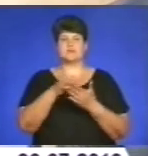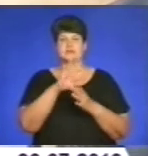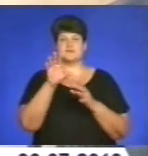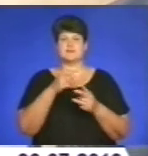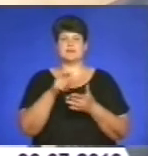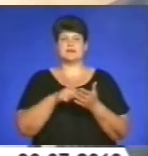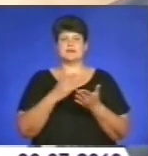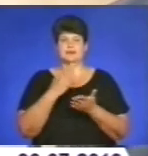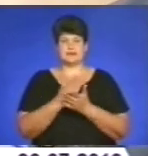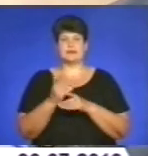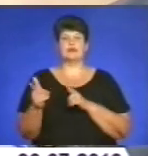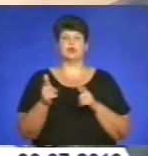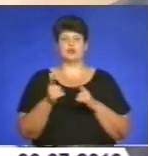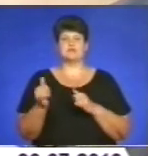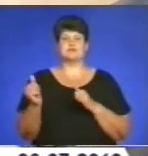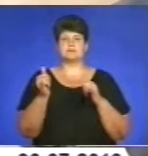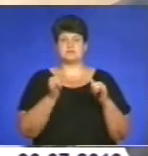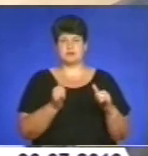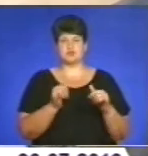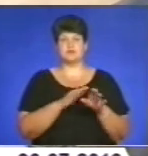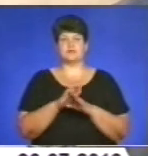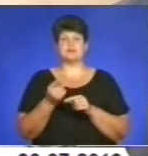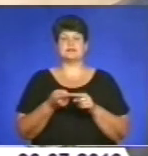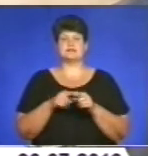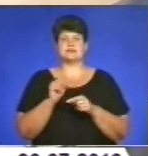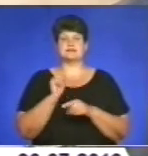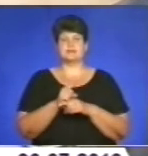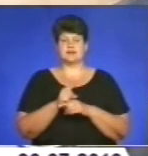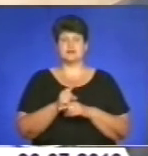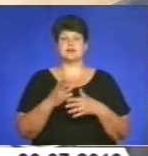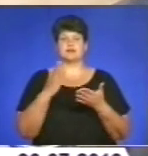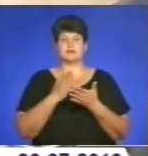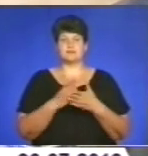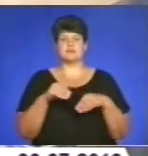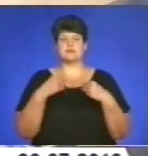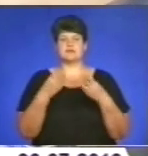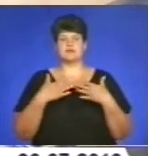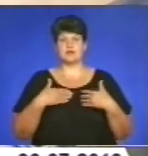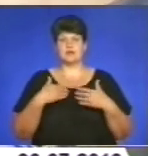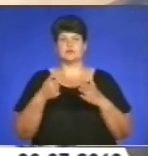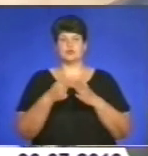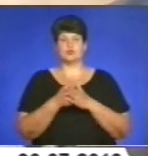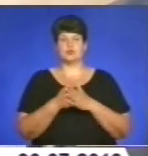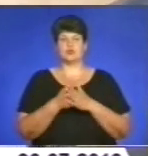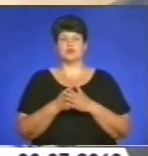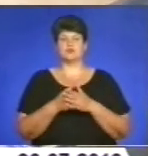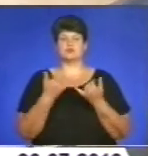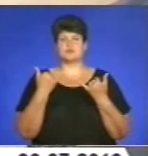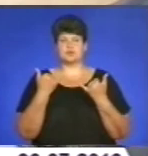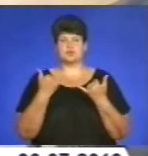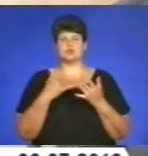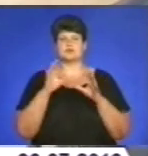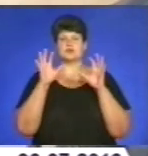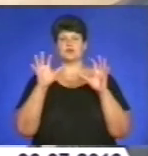і готові забезпечити і виконати всі ті завдання, які поставлені нам відповідно до діючого законодавства